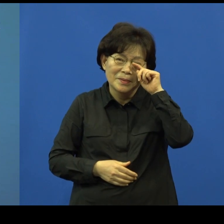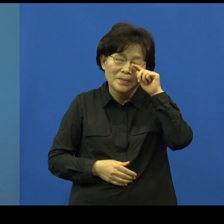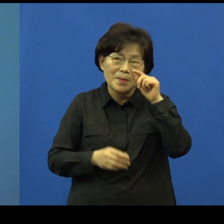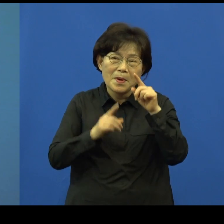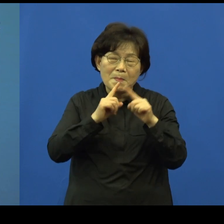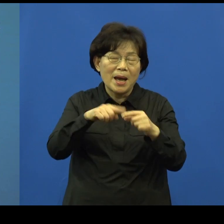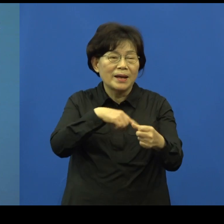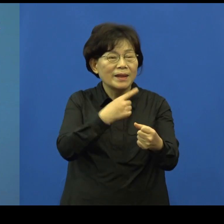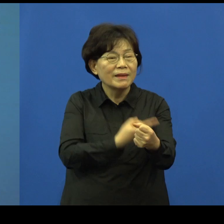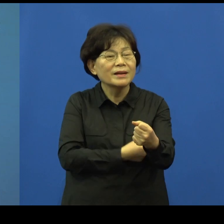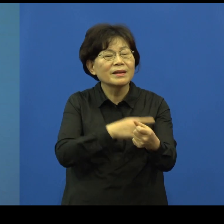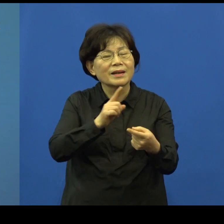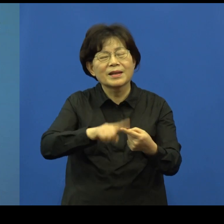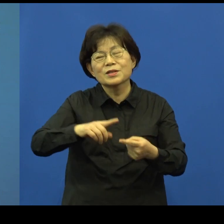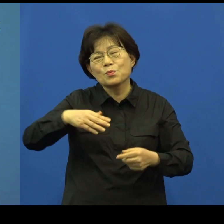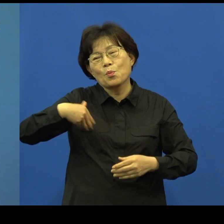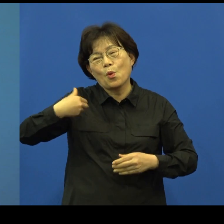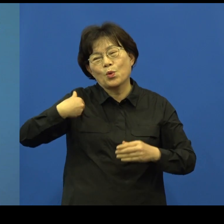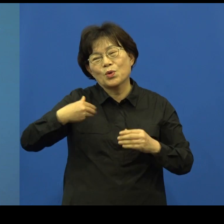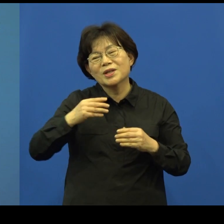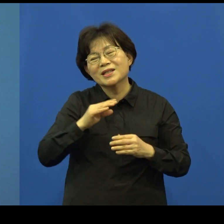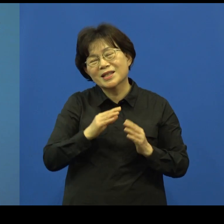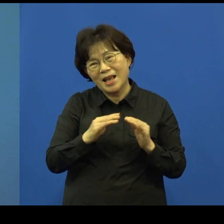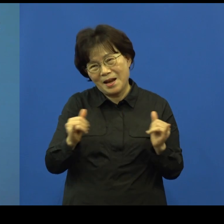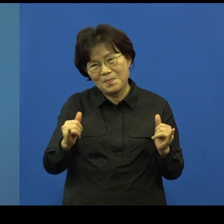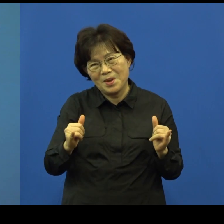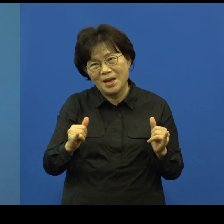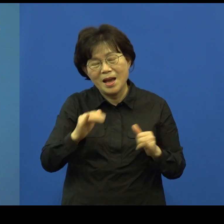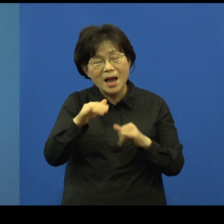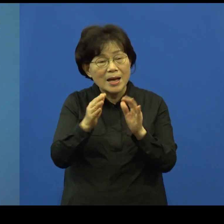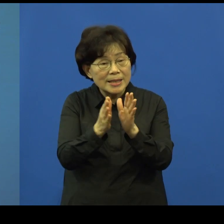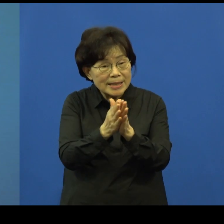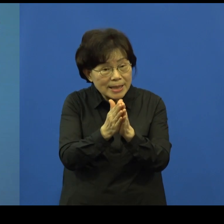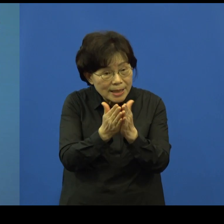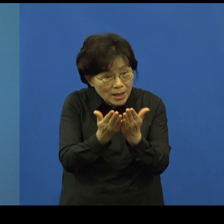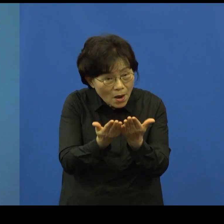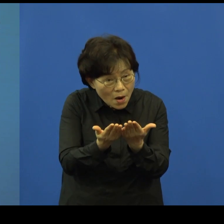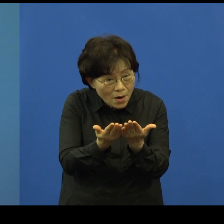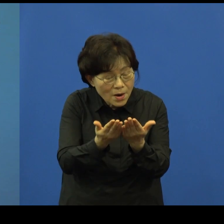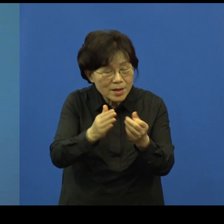말의 능력을 모르시는 거죠. 여러분 성경은 사랑의